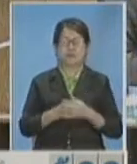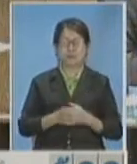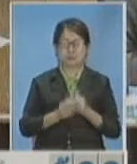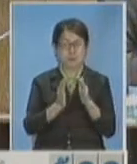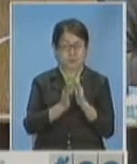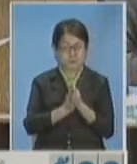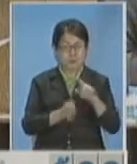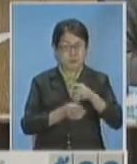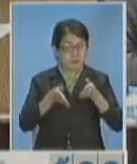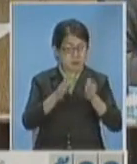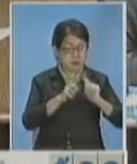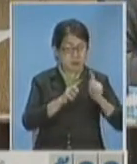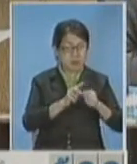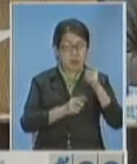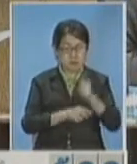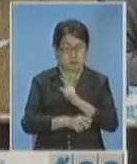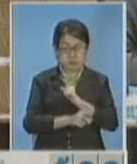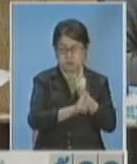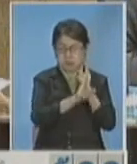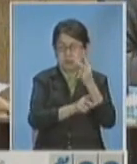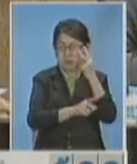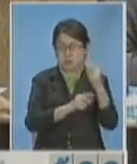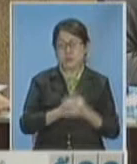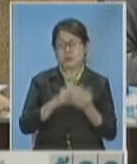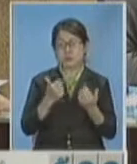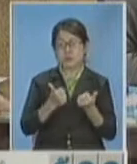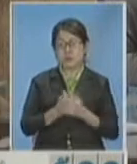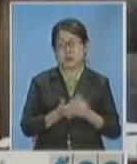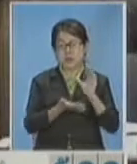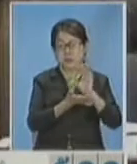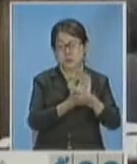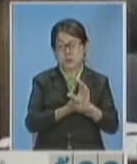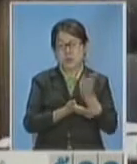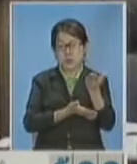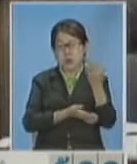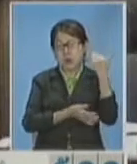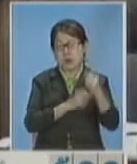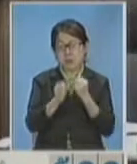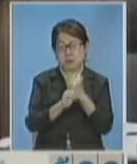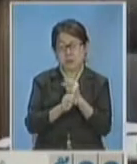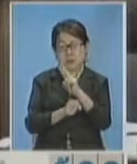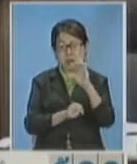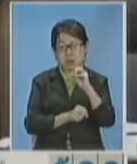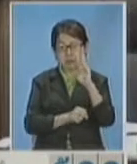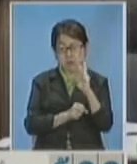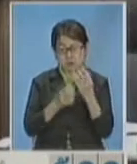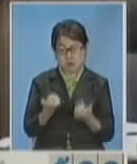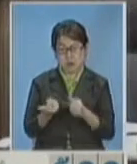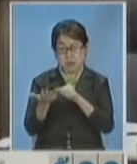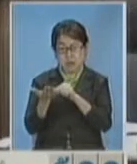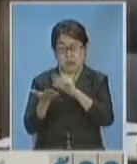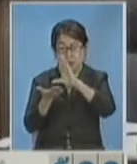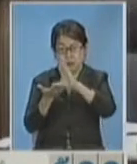ะแล้วก็ได้มีหน่วยงานที่เกี่ยวข้องได้โปรดติดตามนะคะว่าปัจจุบันเนี่ยงบที่ขอไปตั้งแต่ปี2556ค่ะจนบัดนี้ค่ะจ